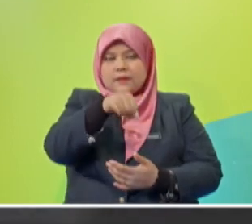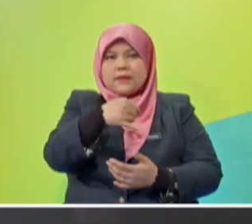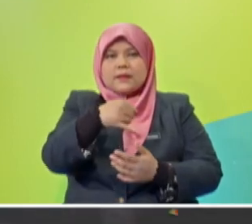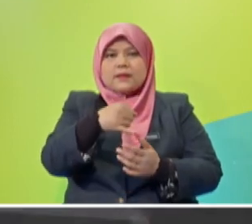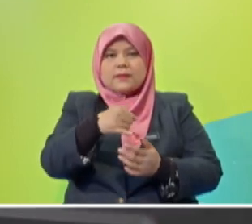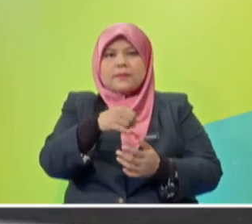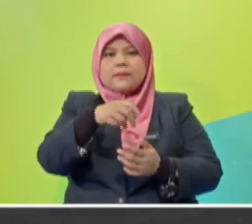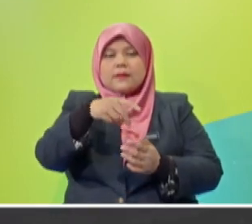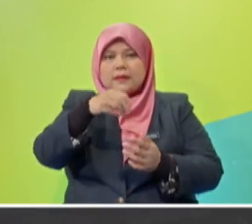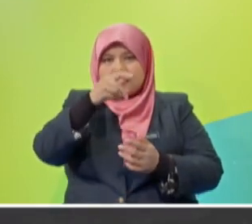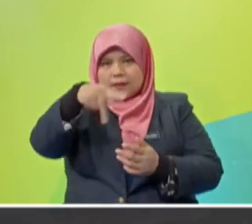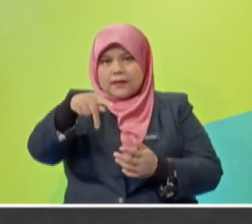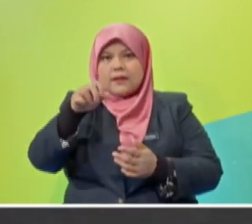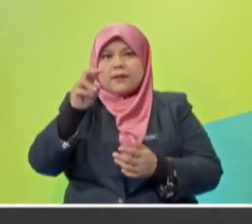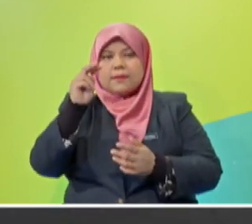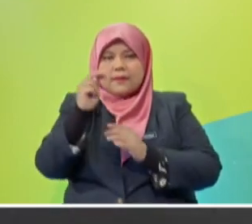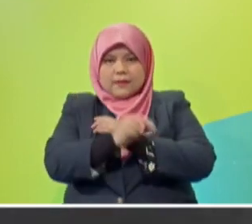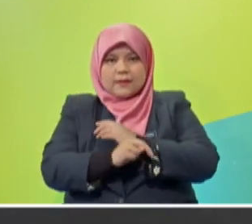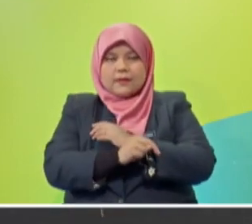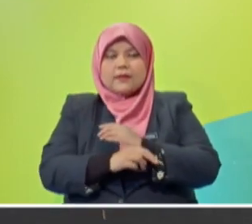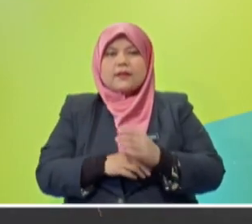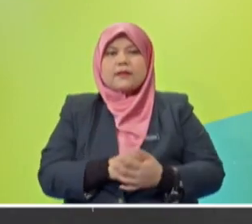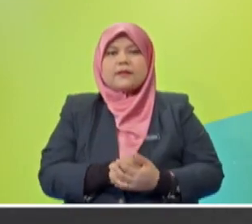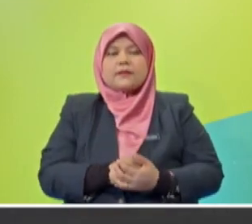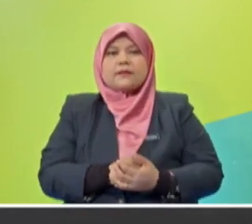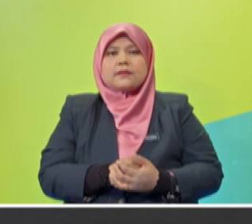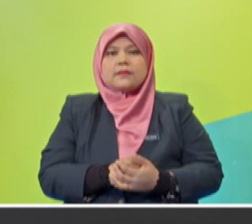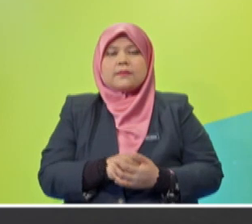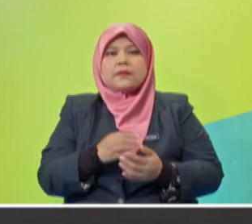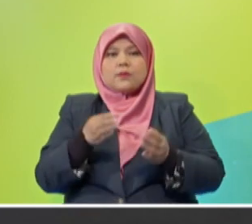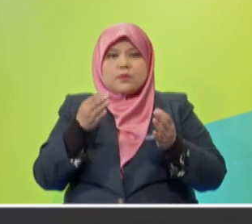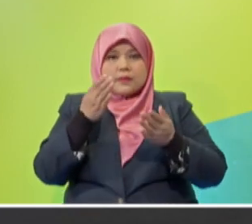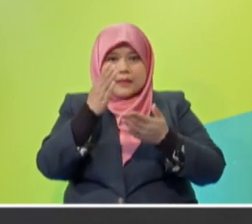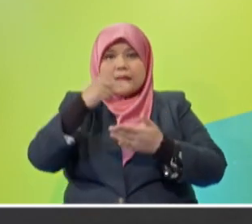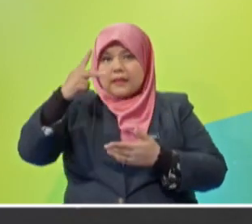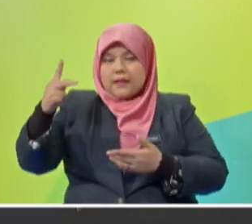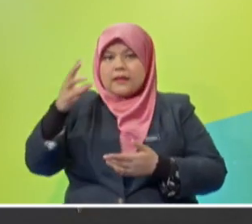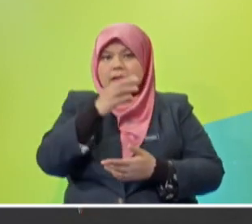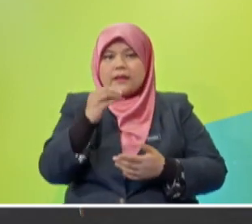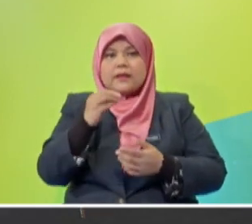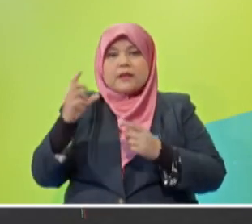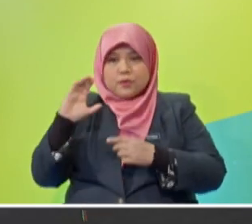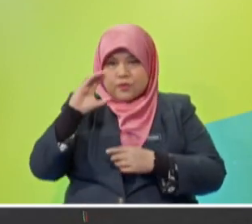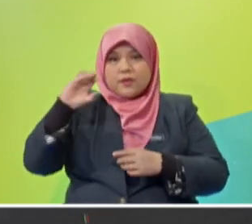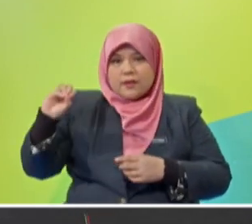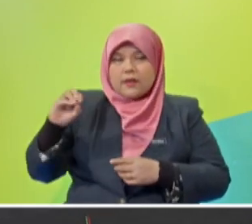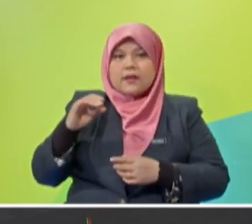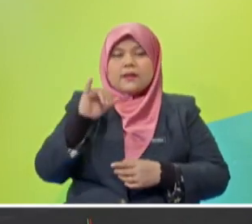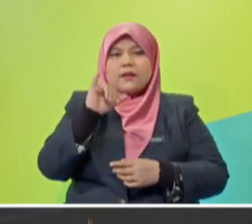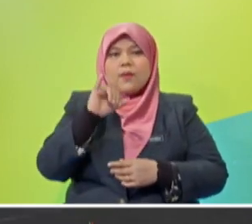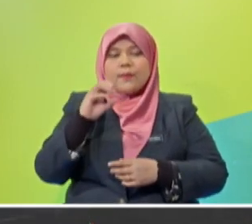2018, industri kecil dan sederhana merupakan perusahaan, perkilangan atau syarikat yang menyediakan perkhidmatan